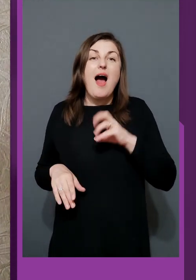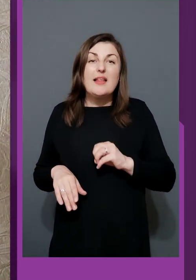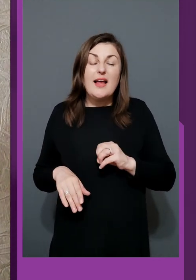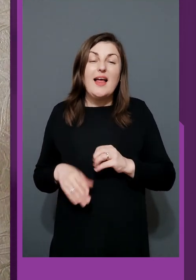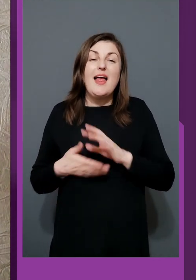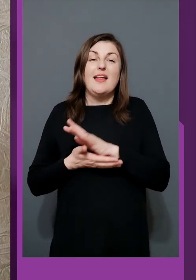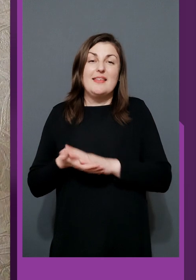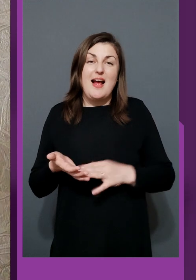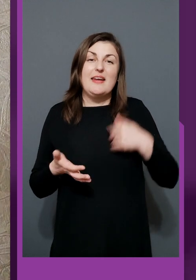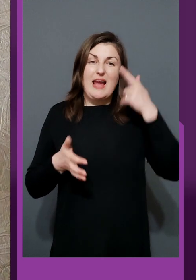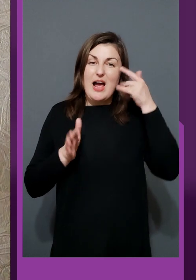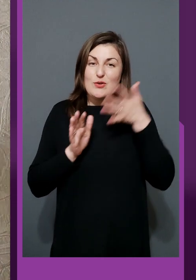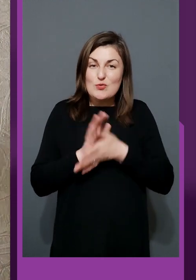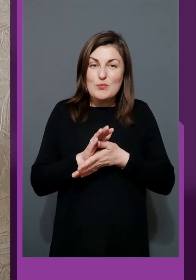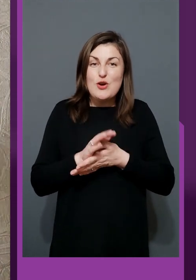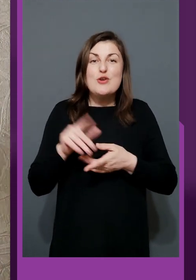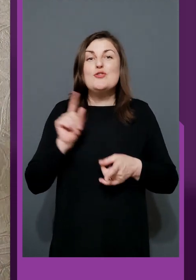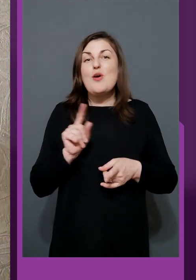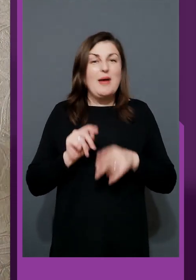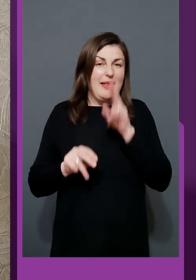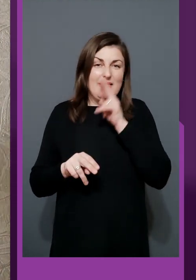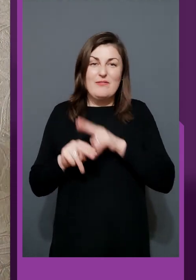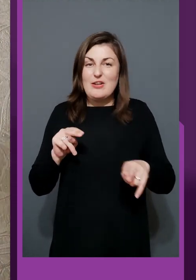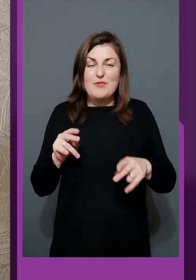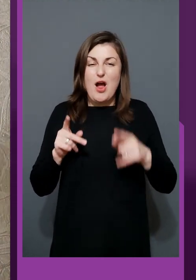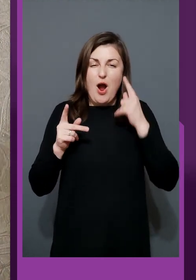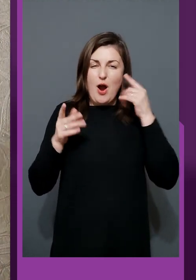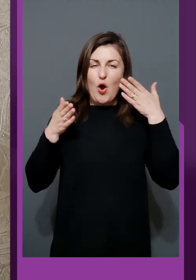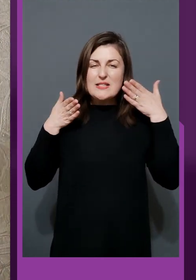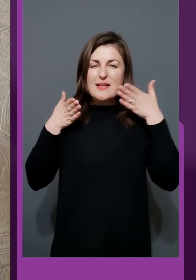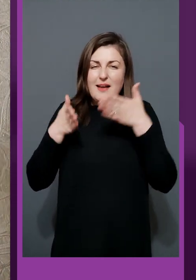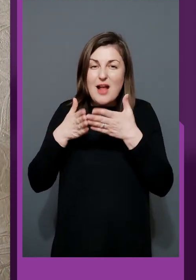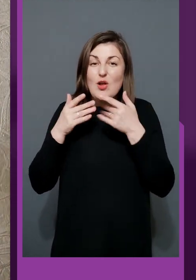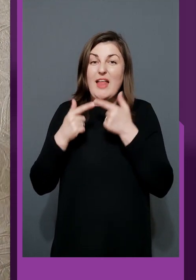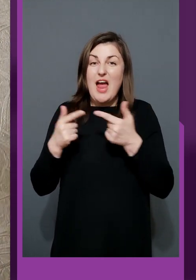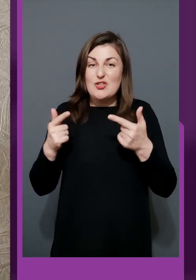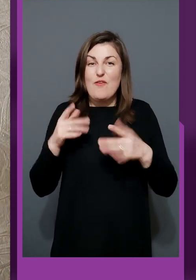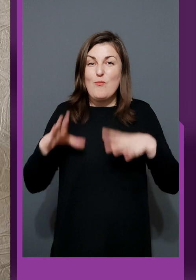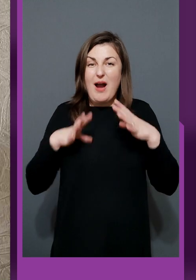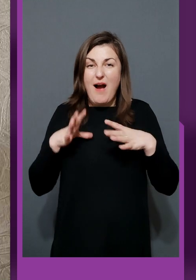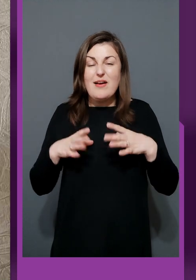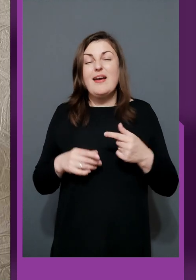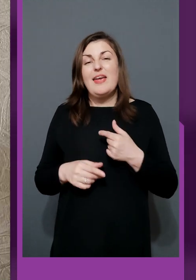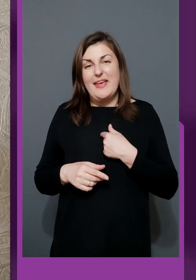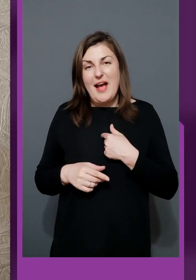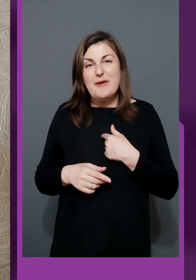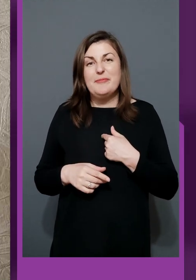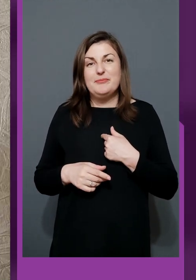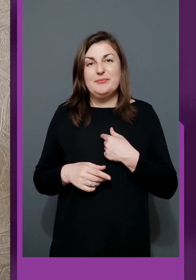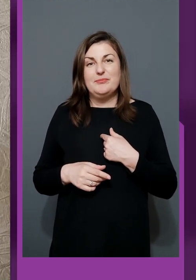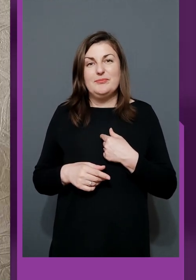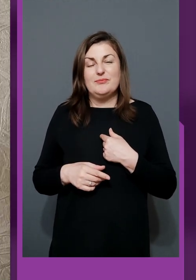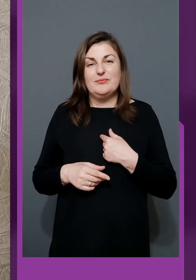але далі я розумію щоб не втрачати ко концентрацію на інші вправи я